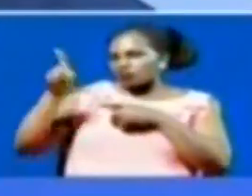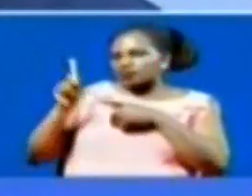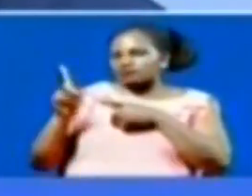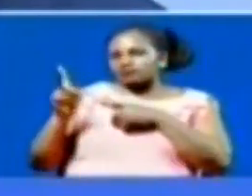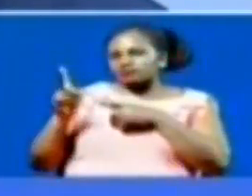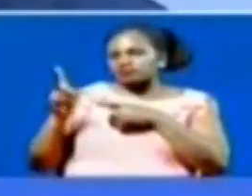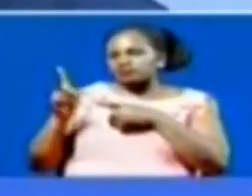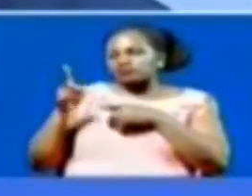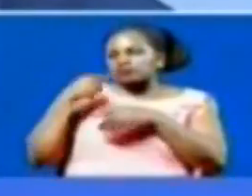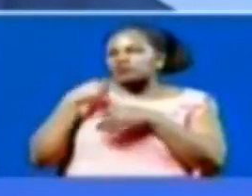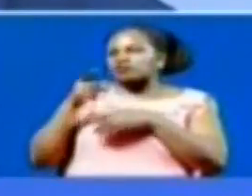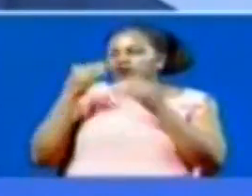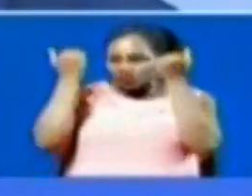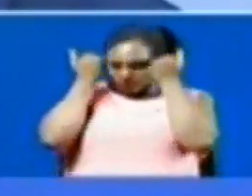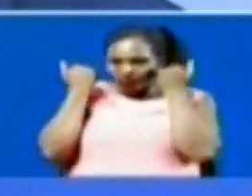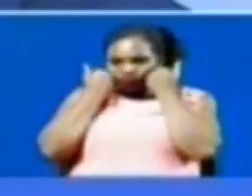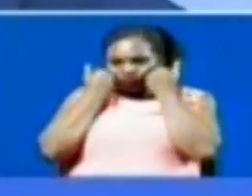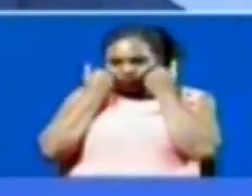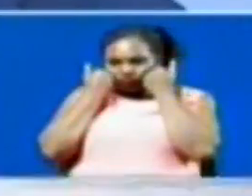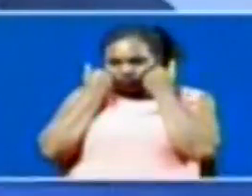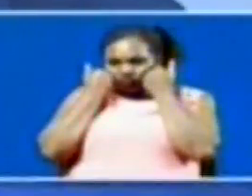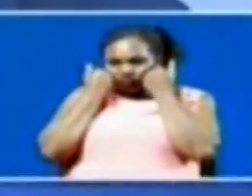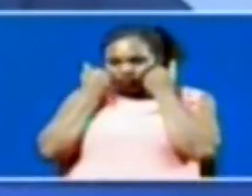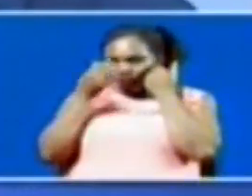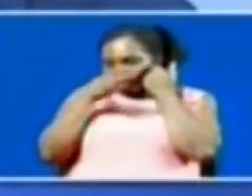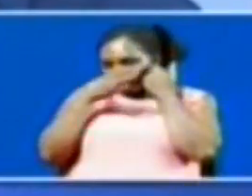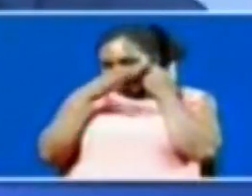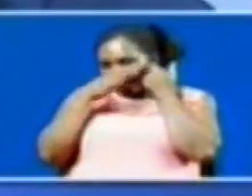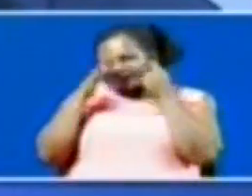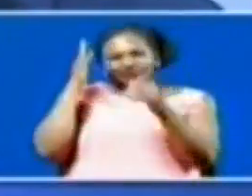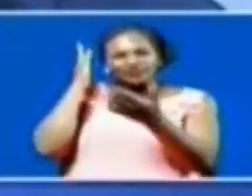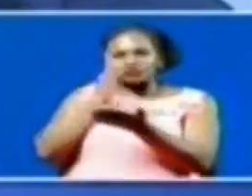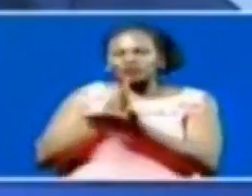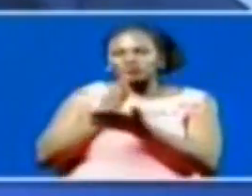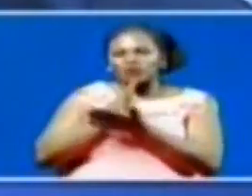lies? What you said in court is totally a lie, and